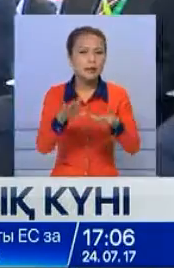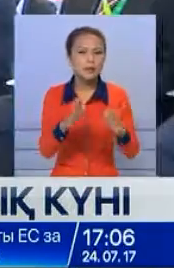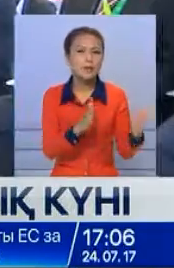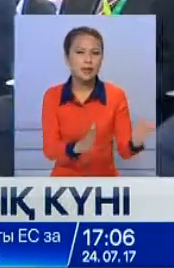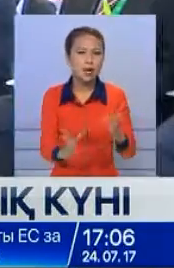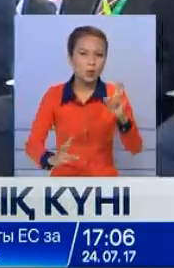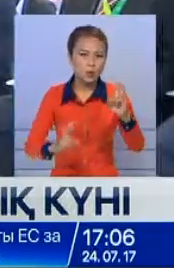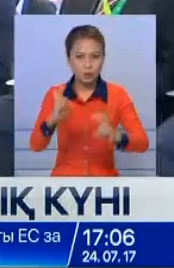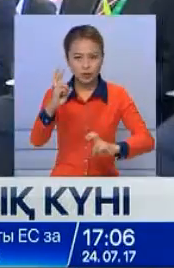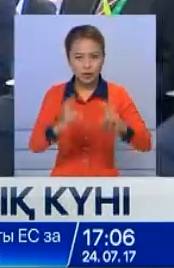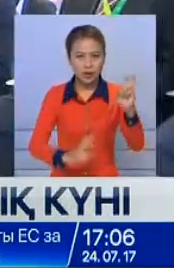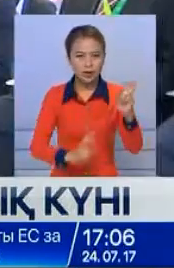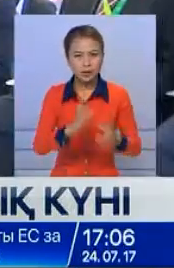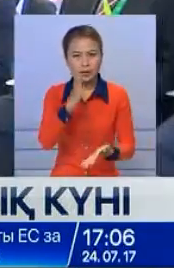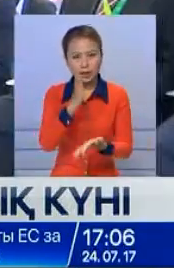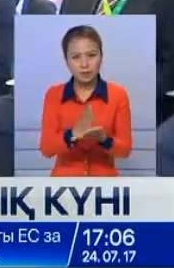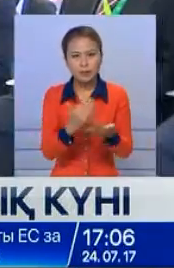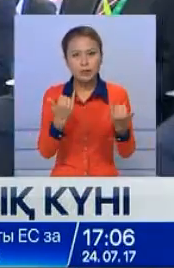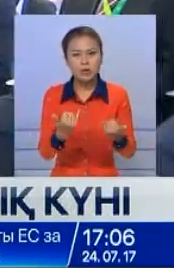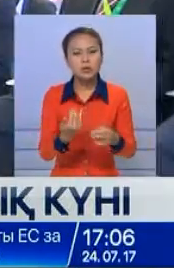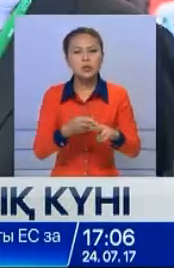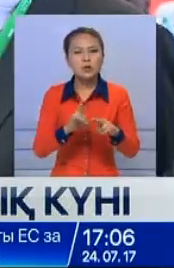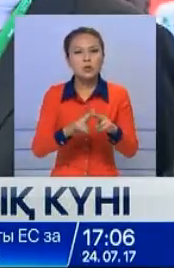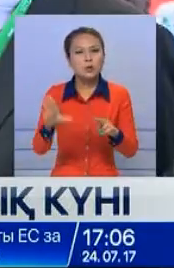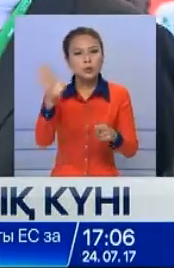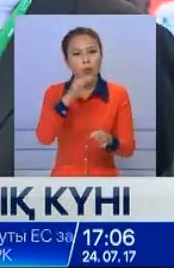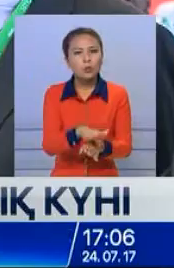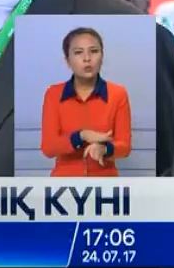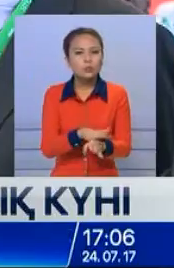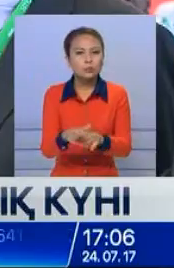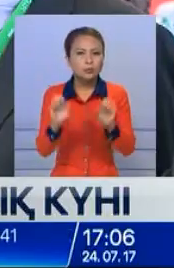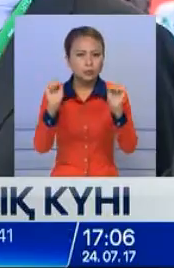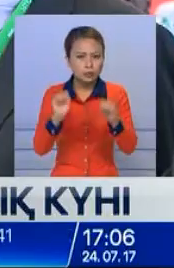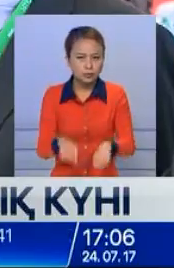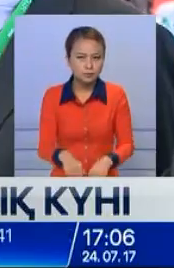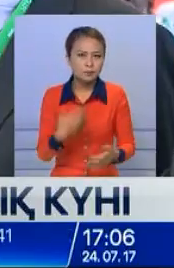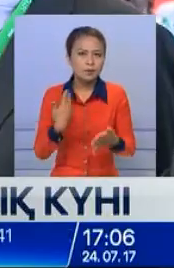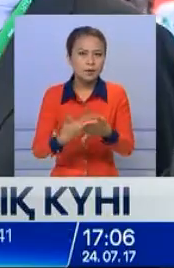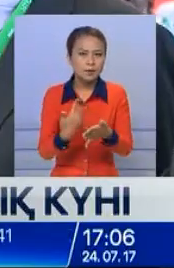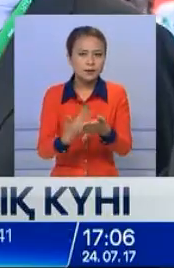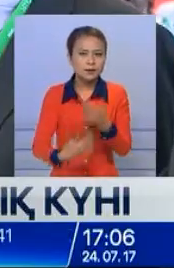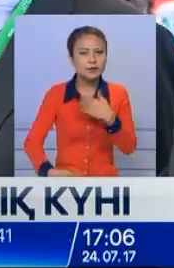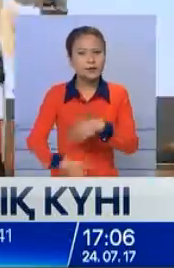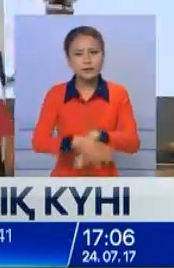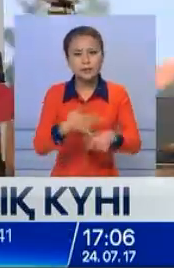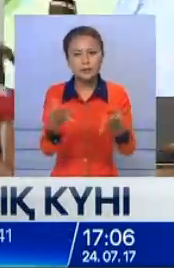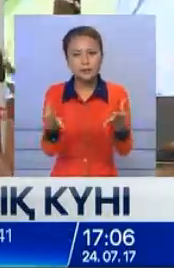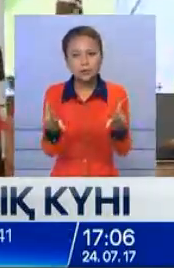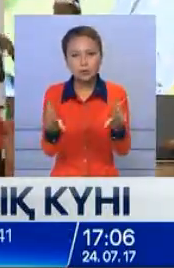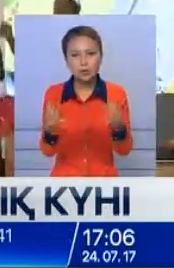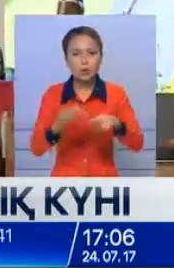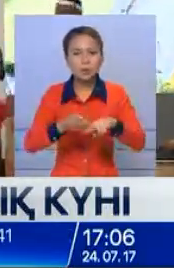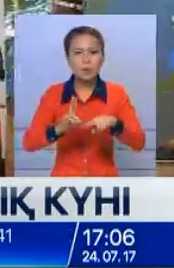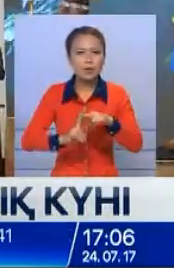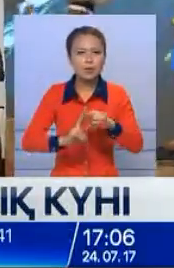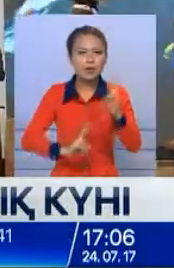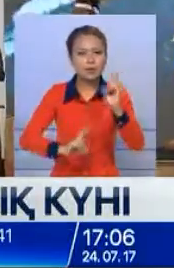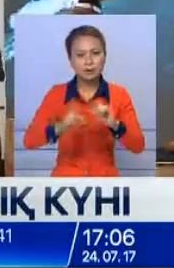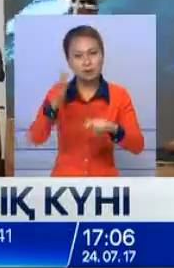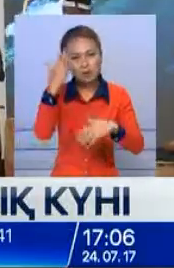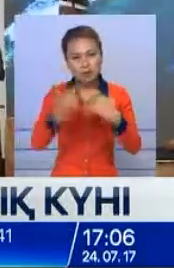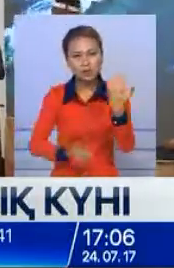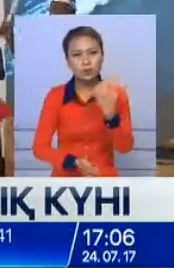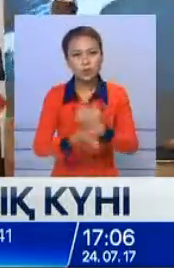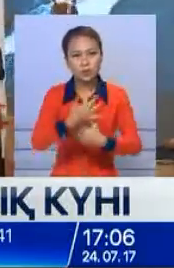Энергетика саласында бірқатар өндіріс орындар бар, бірақ қажеттіліктерін толық өңдеуге мүмкіндік жоқ. Мәселен, елде шикі мұнай қоры анықталғанымен